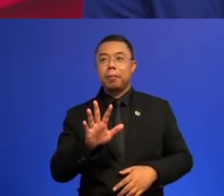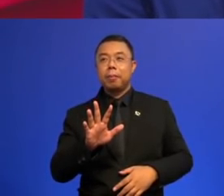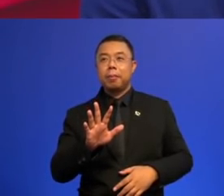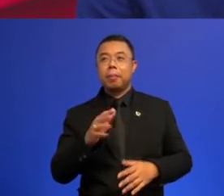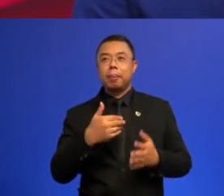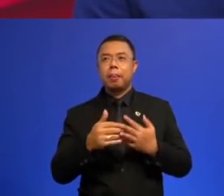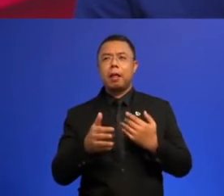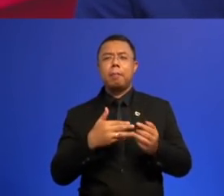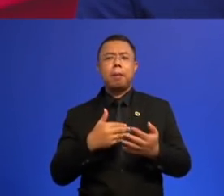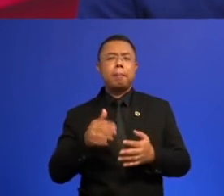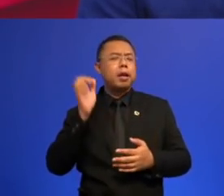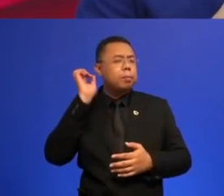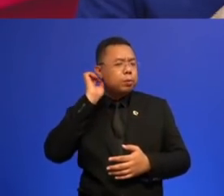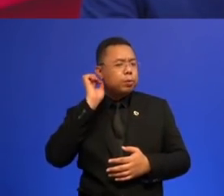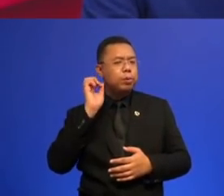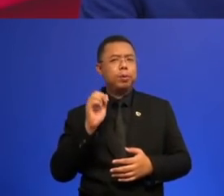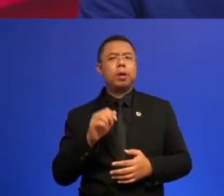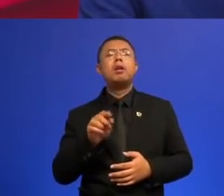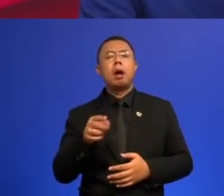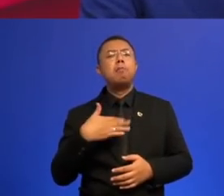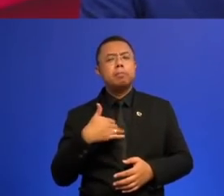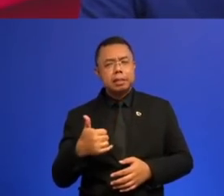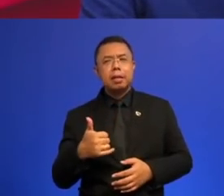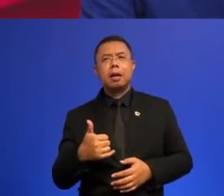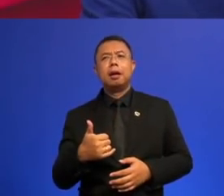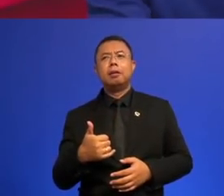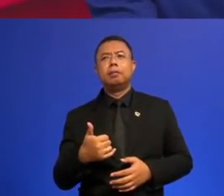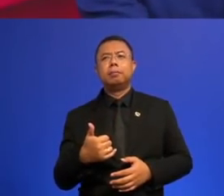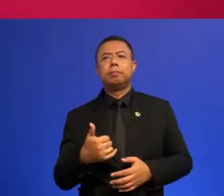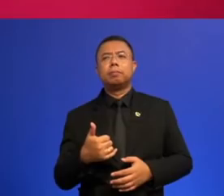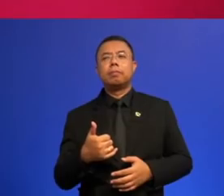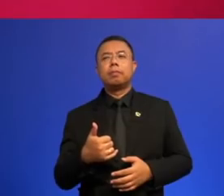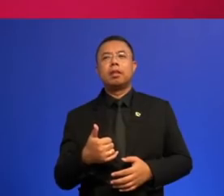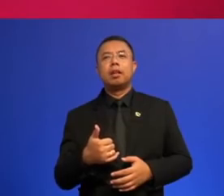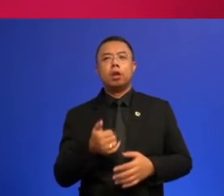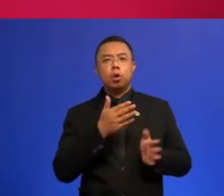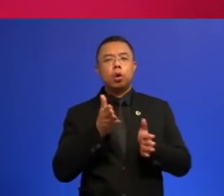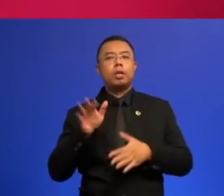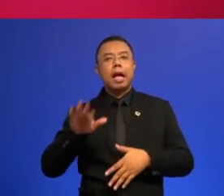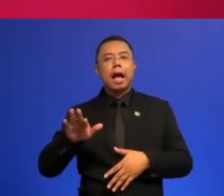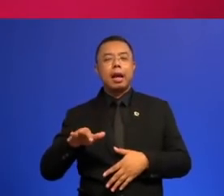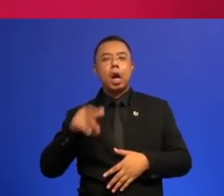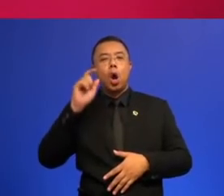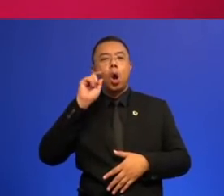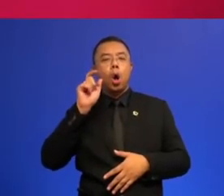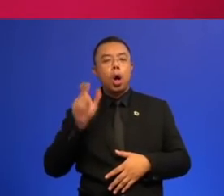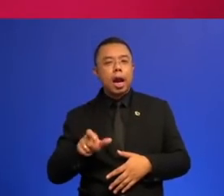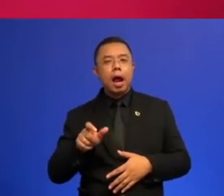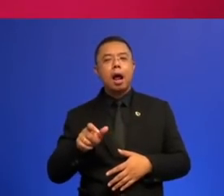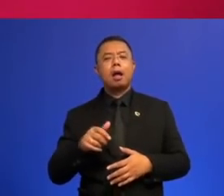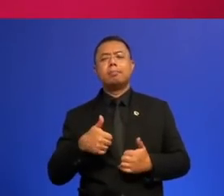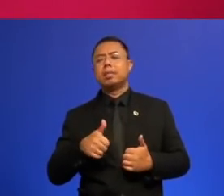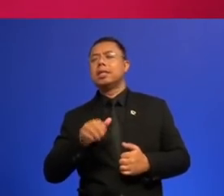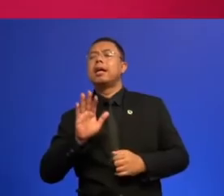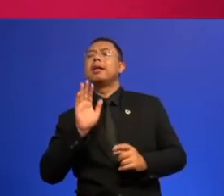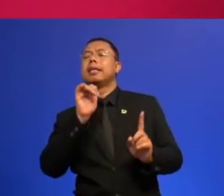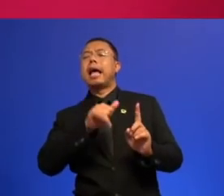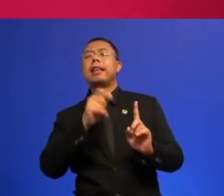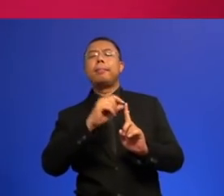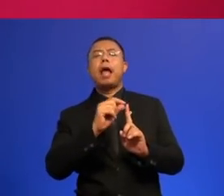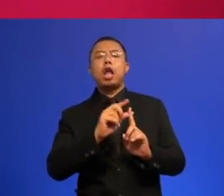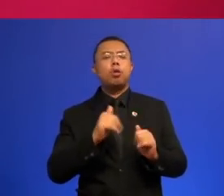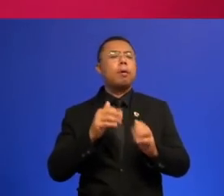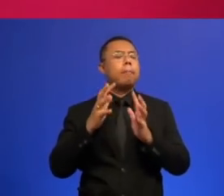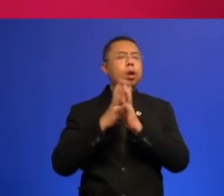Enggak apa-apalah, Bu. You bisa ngurusin anak orang, ke yatim piatu atau berdoa, minta petunjuk